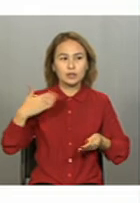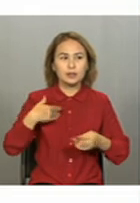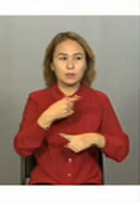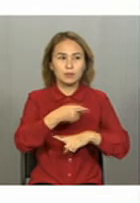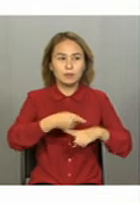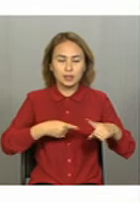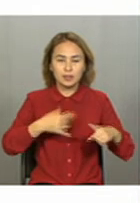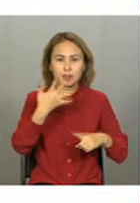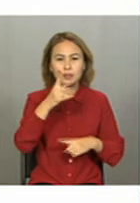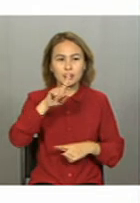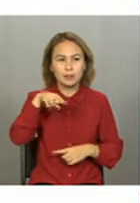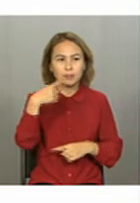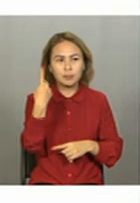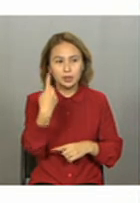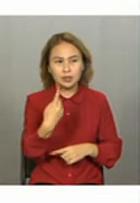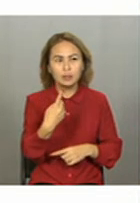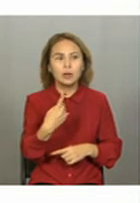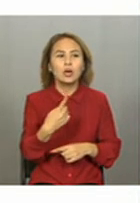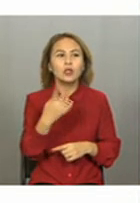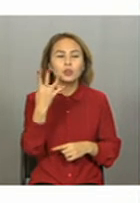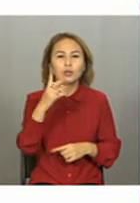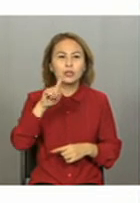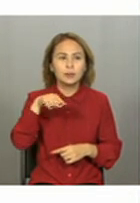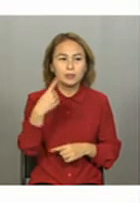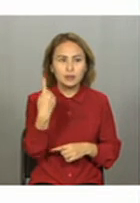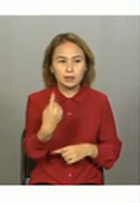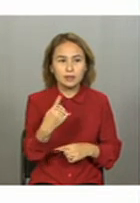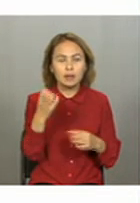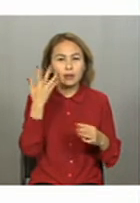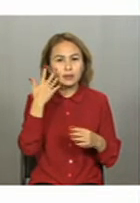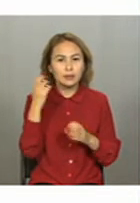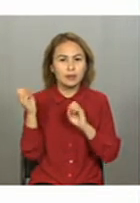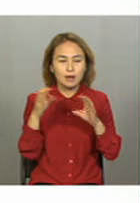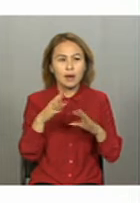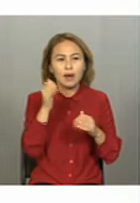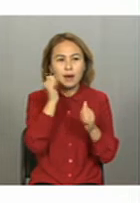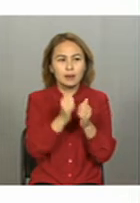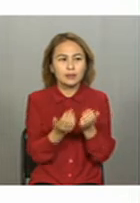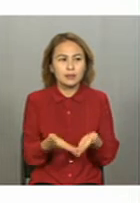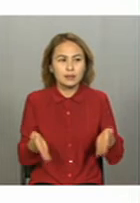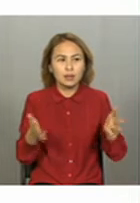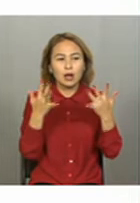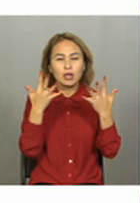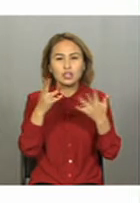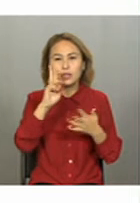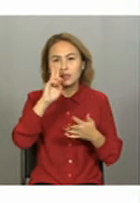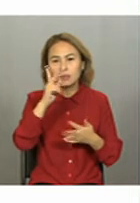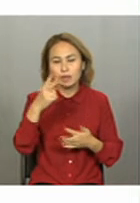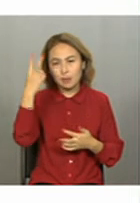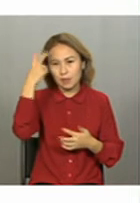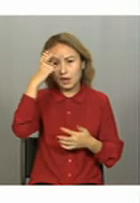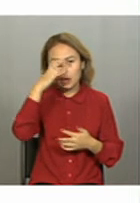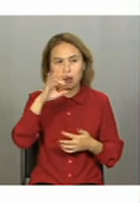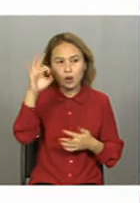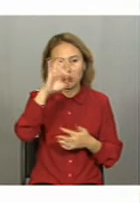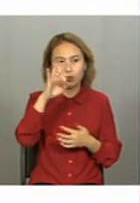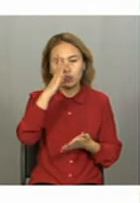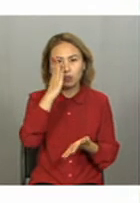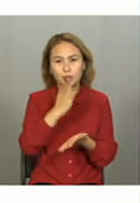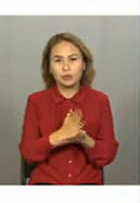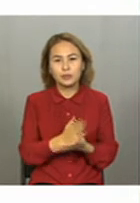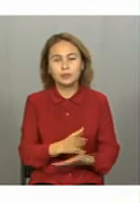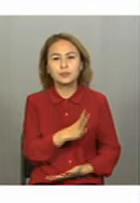жартысын, 5-тен 1-ін, 4-тен 1-ін салғанда, әр ыдыста қанша килограмм қара өрік